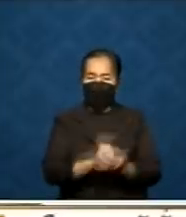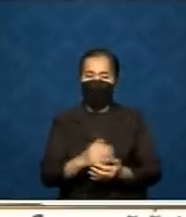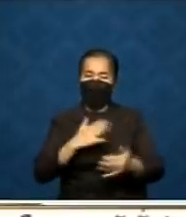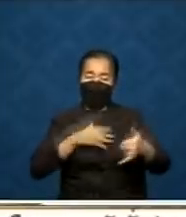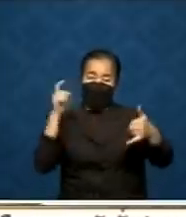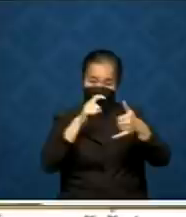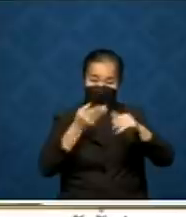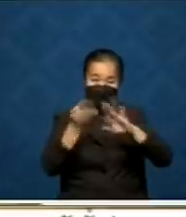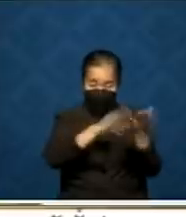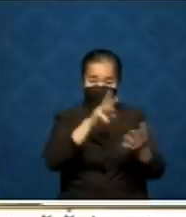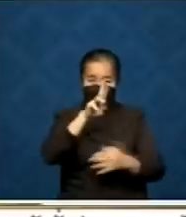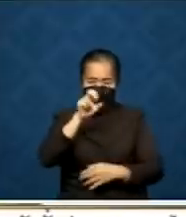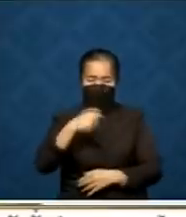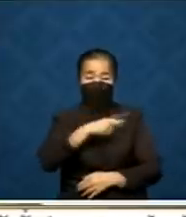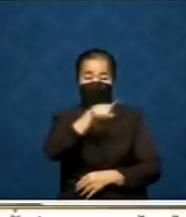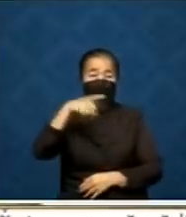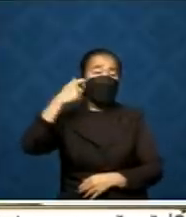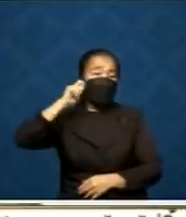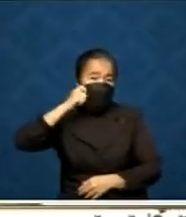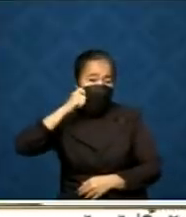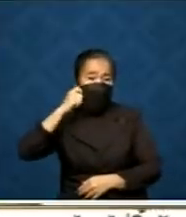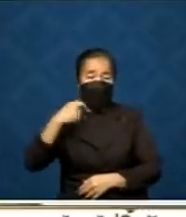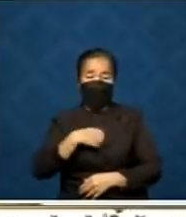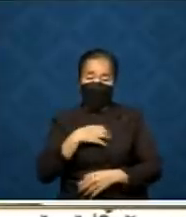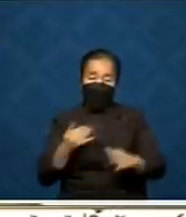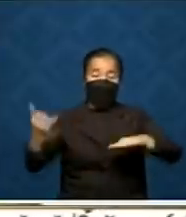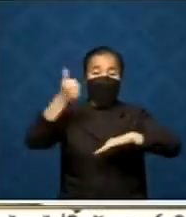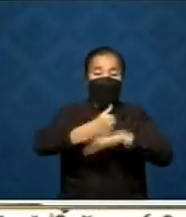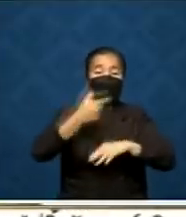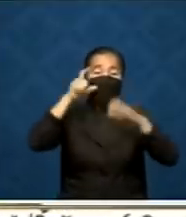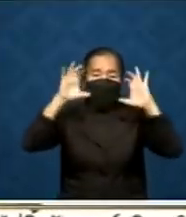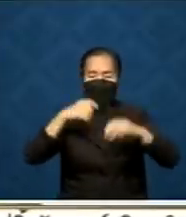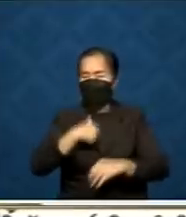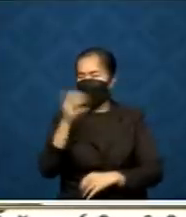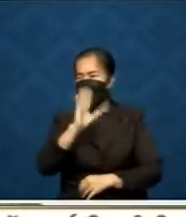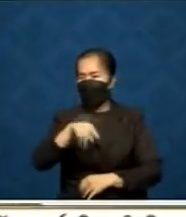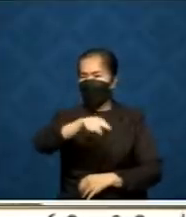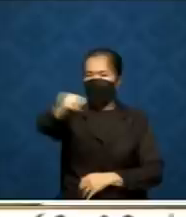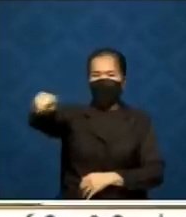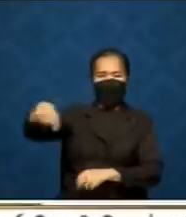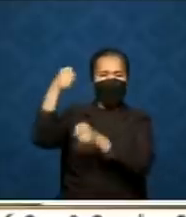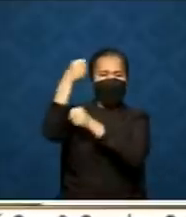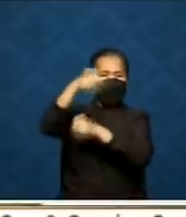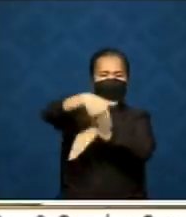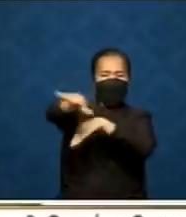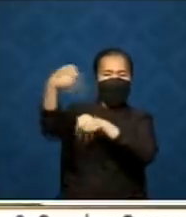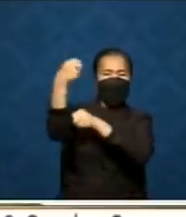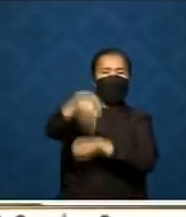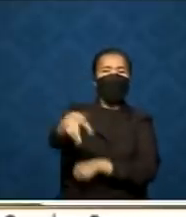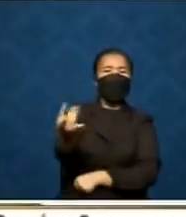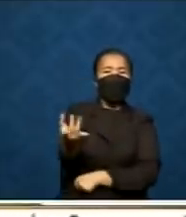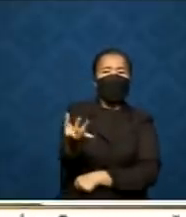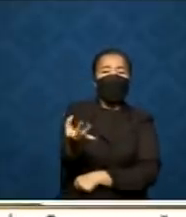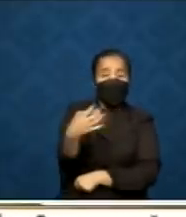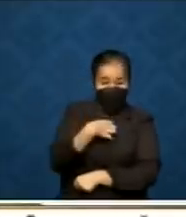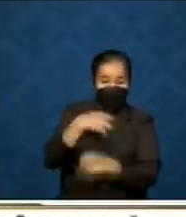เพื่อจะล้มรัฐบาลอิจฉาอยากมาเป็นอ้าวแล้วที่เขาเดินขบวนอยากได้อยู่รอบนอกนี่อยู่ข้างแล้วก็มี